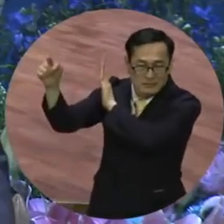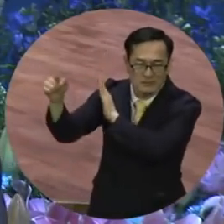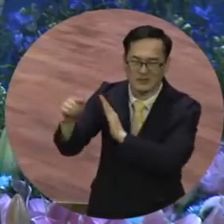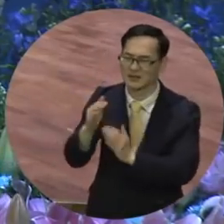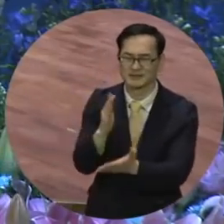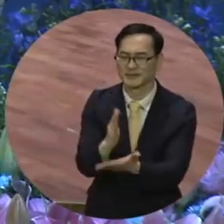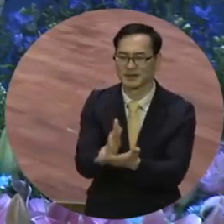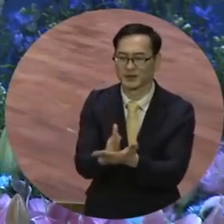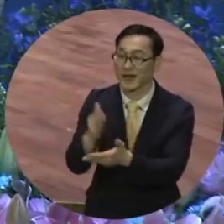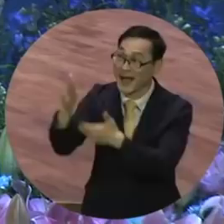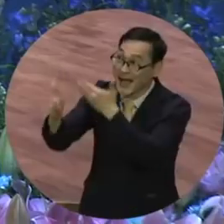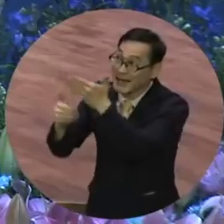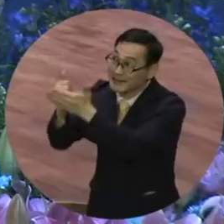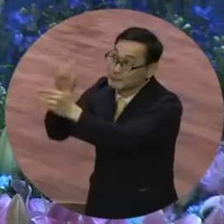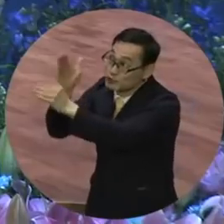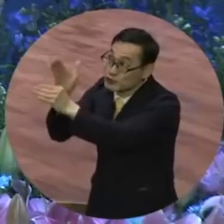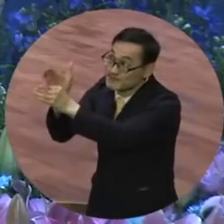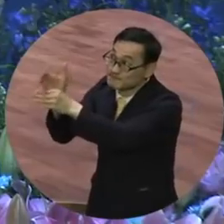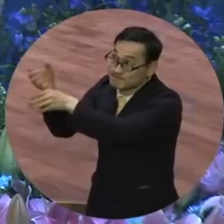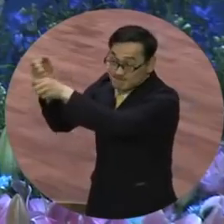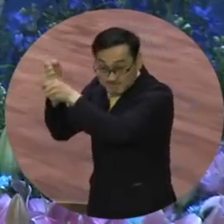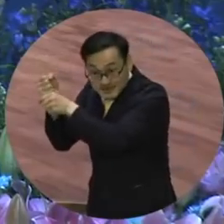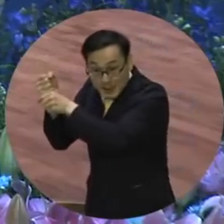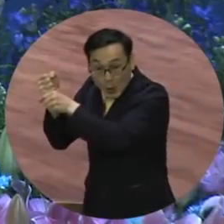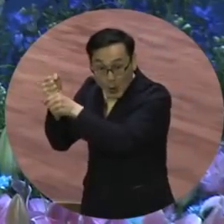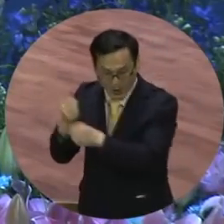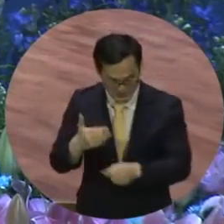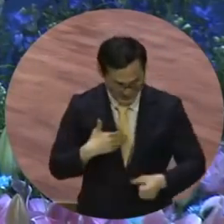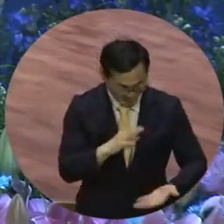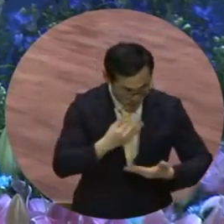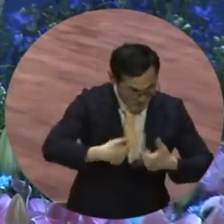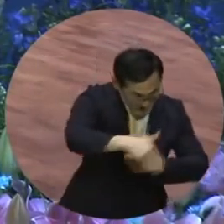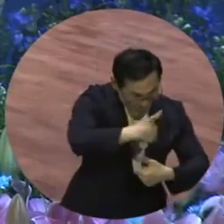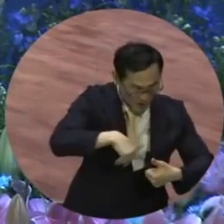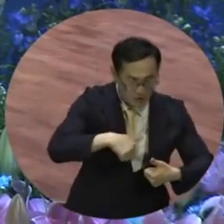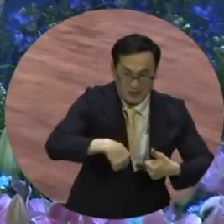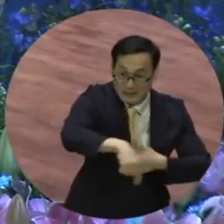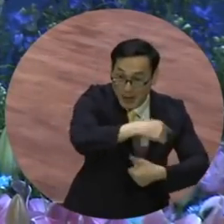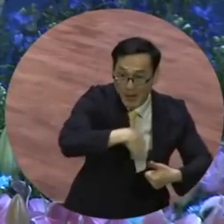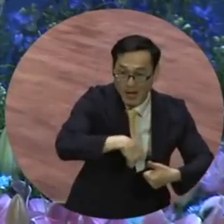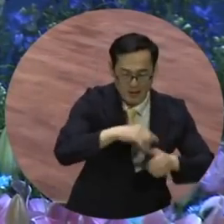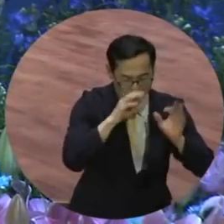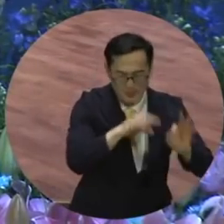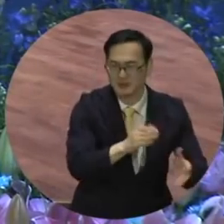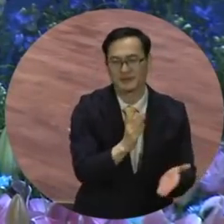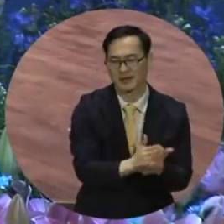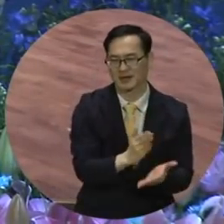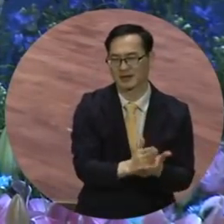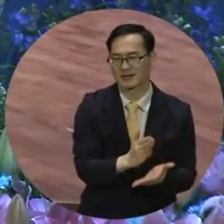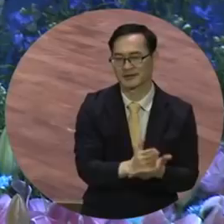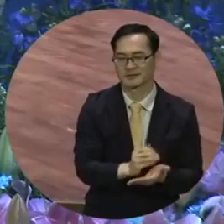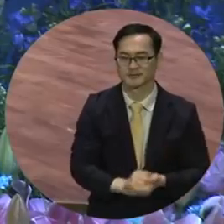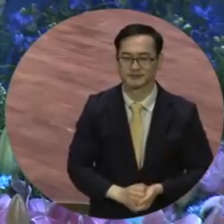하나님의 스케일을 가지고 교회 영향을 미쳐야지. 이야, 저분은 대단한 믿음이 있네.